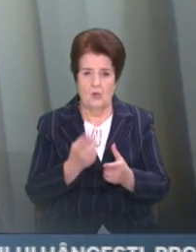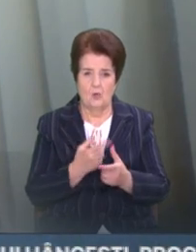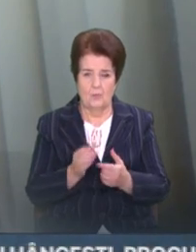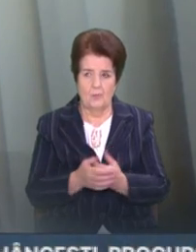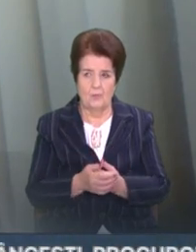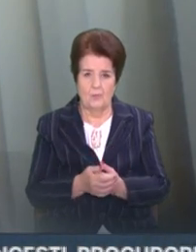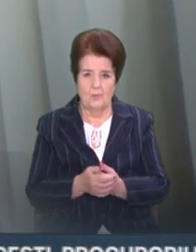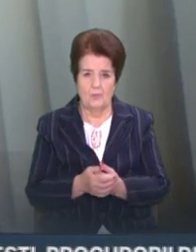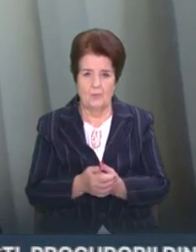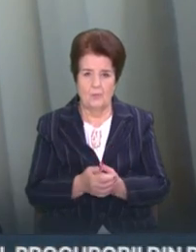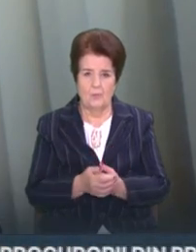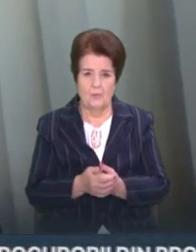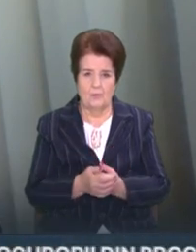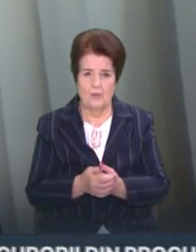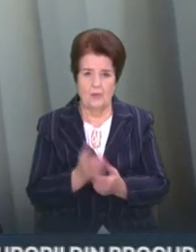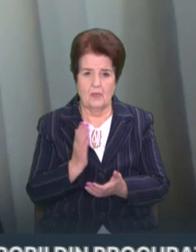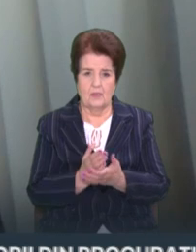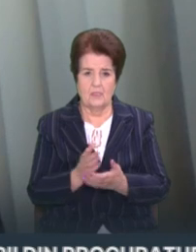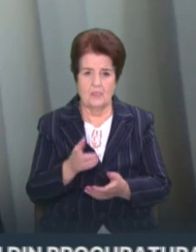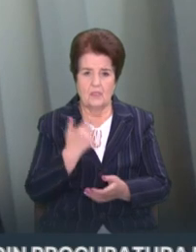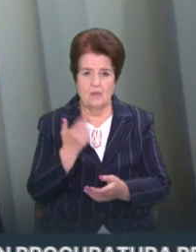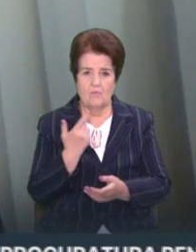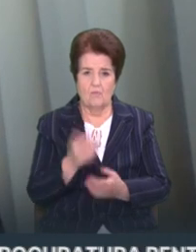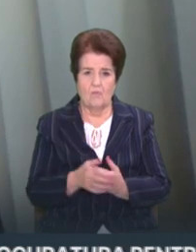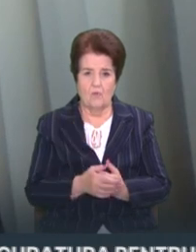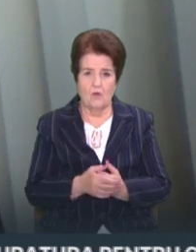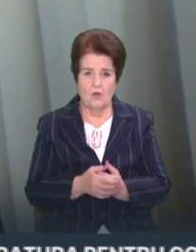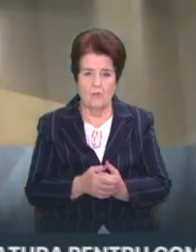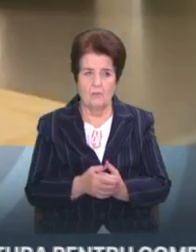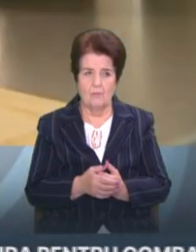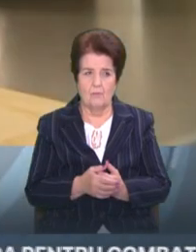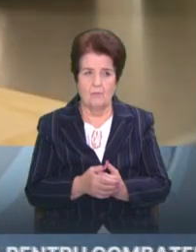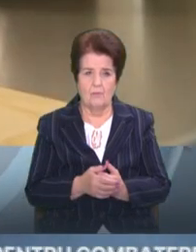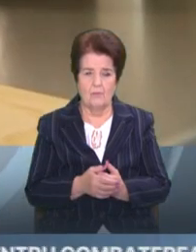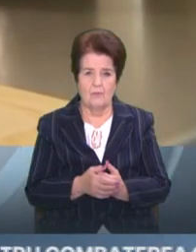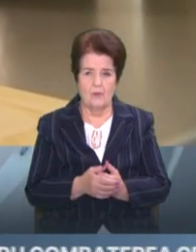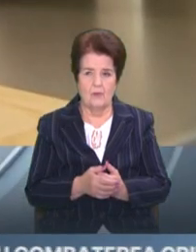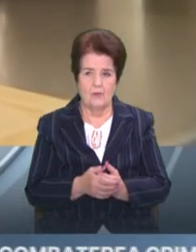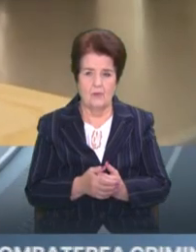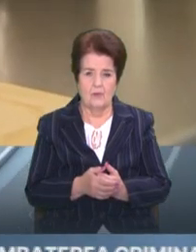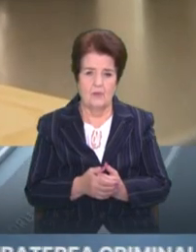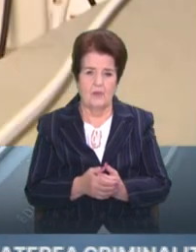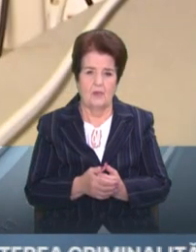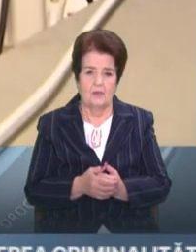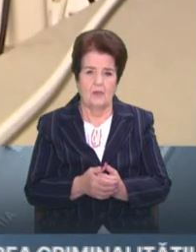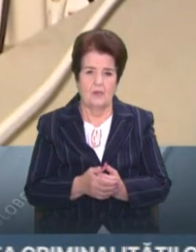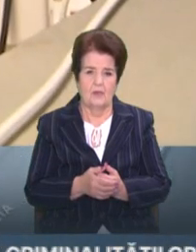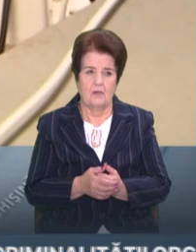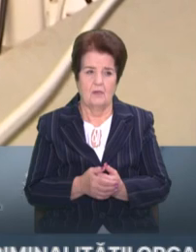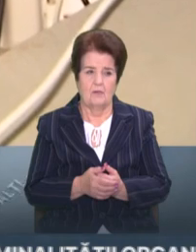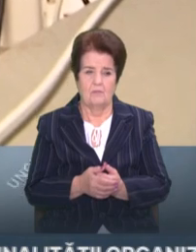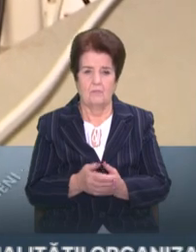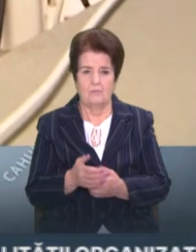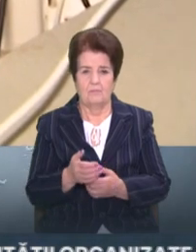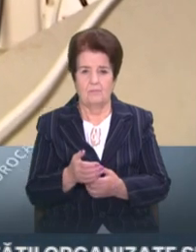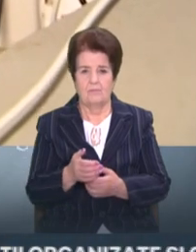sisteme informaționale, fie că e vorba de serviciu fiscal de stat, fie că e vorba de alte date de la Agenție pentru